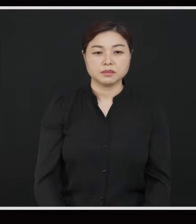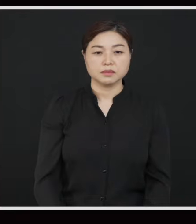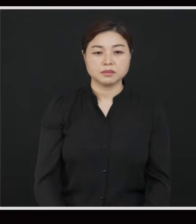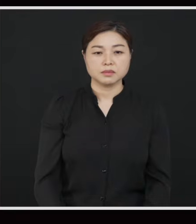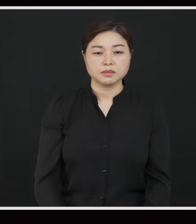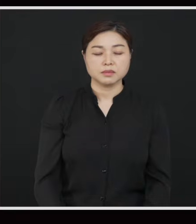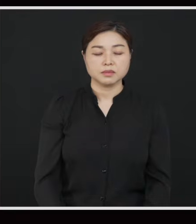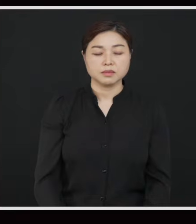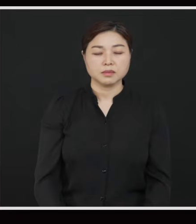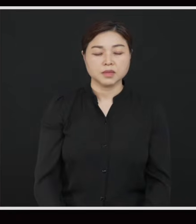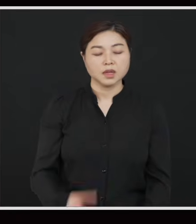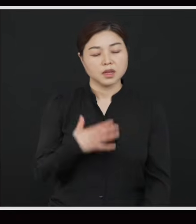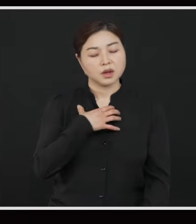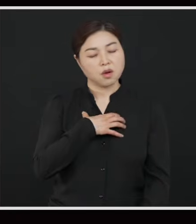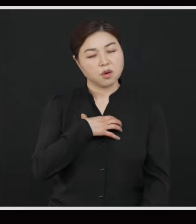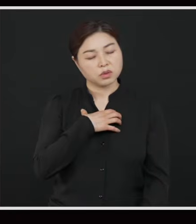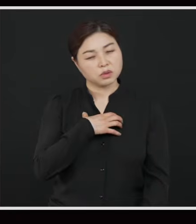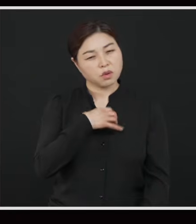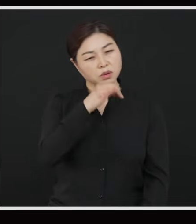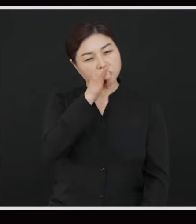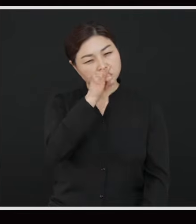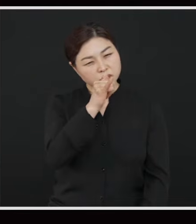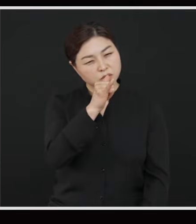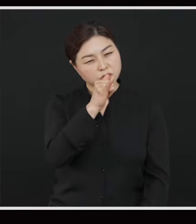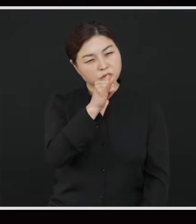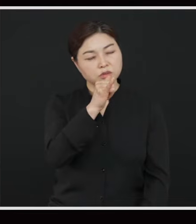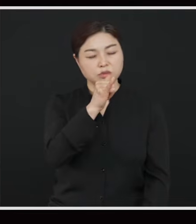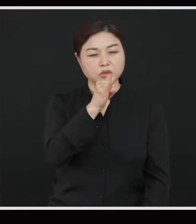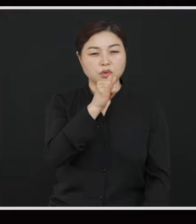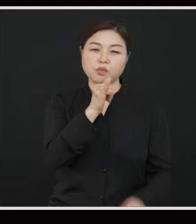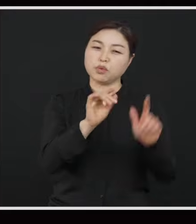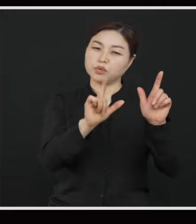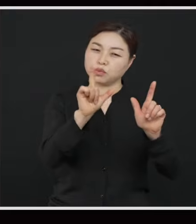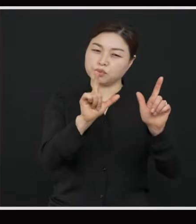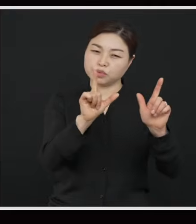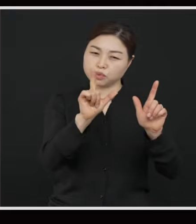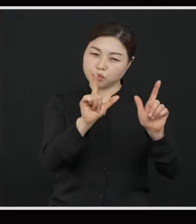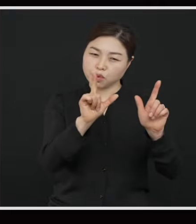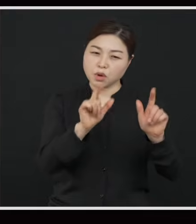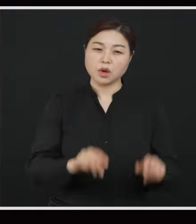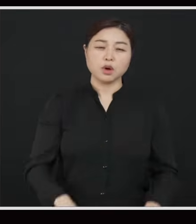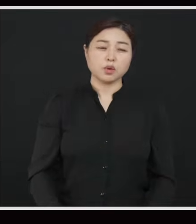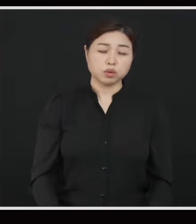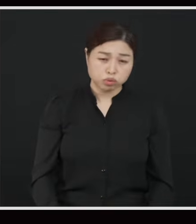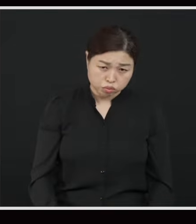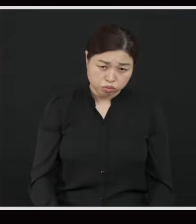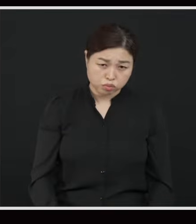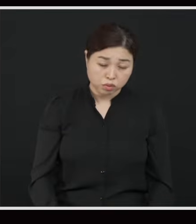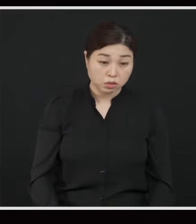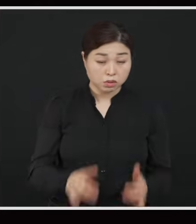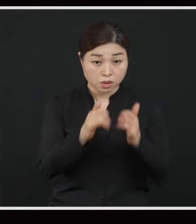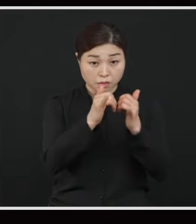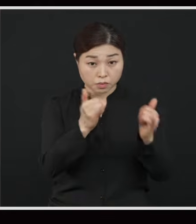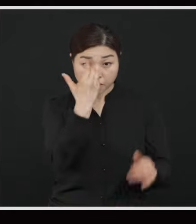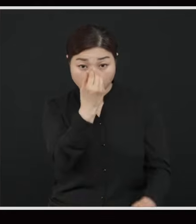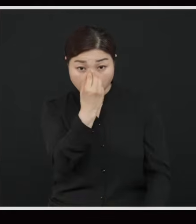가끔가다 저희가 걱정이 어린 눈빛으로 한숨을 푹 쉬는 사람들 가끔